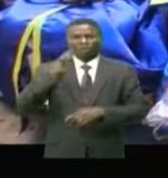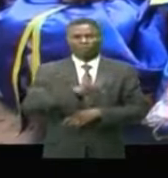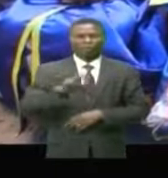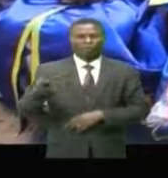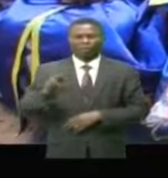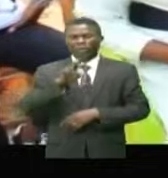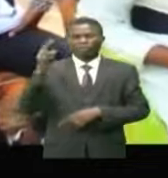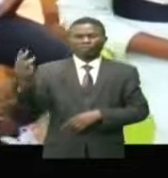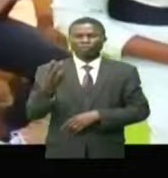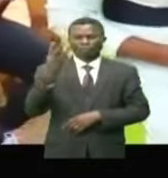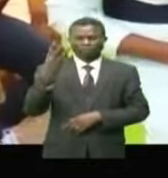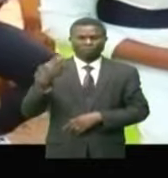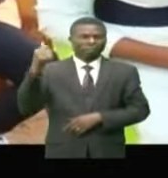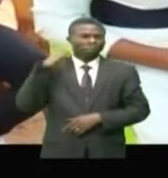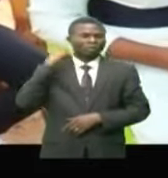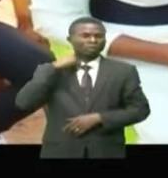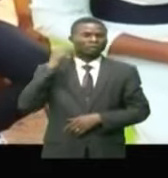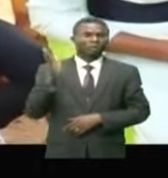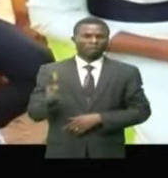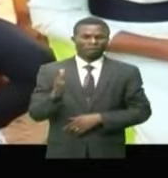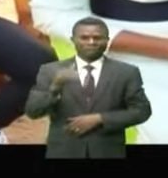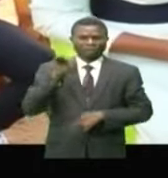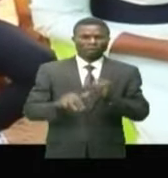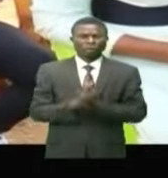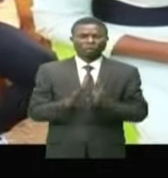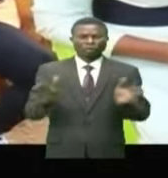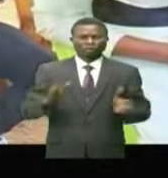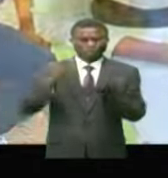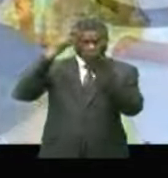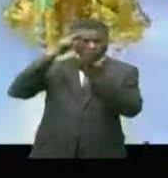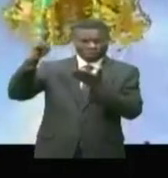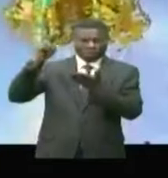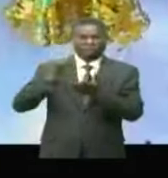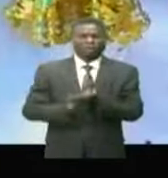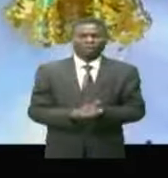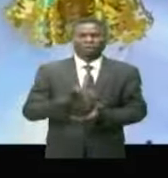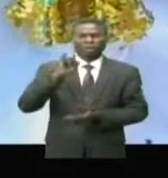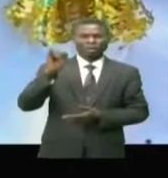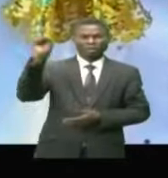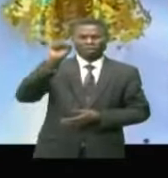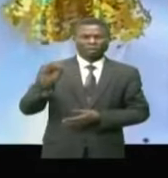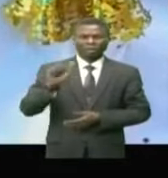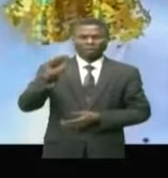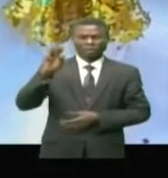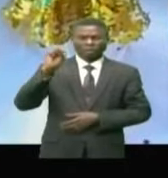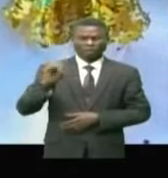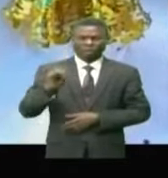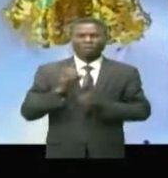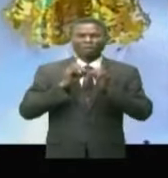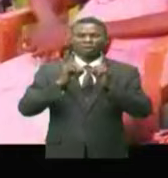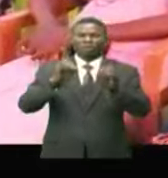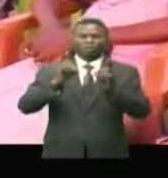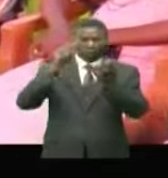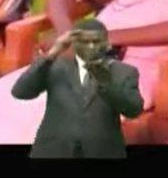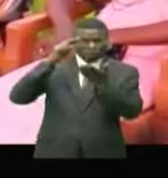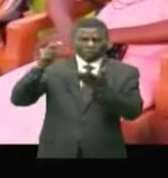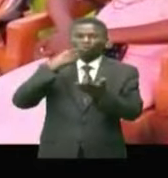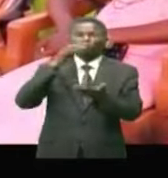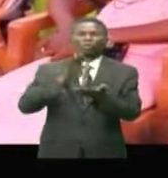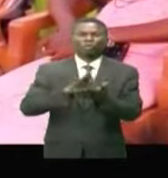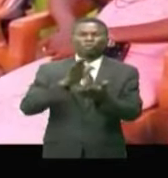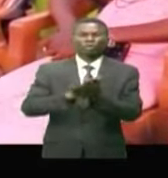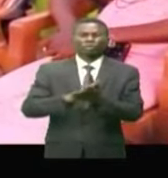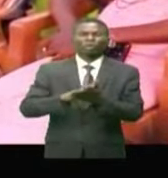2022-2023. Le docteur Luz Kaninda, secrétaire général académique de l'ISAM, a au cours de son allocution académique félicité les